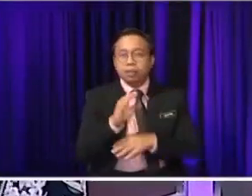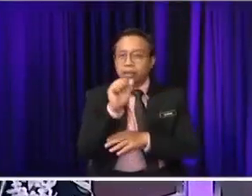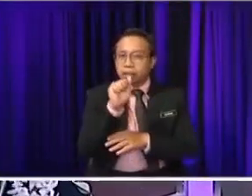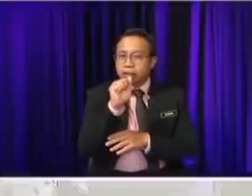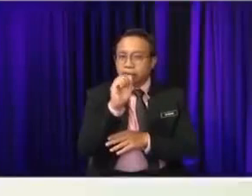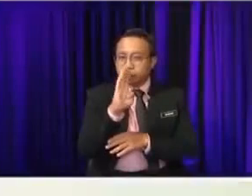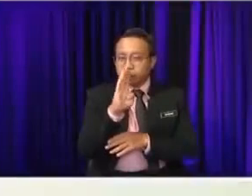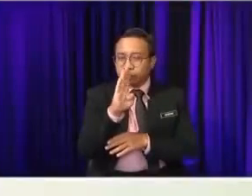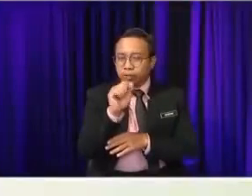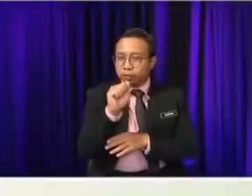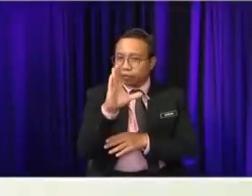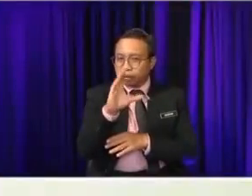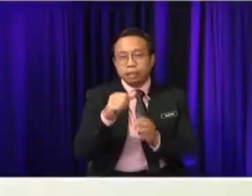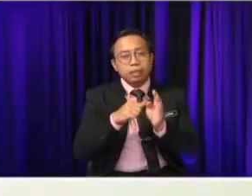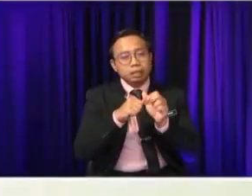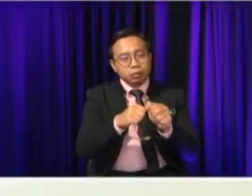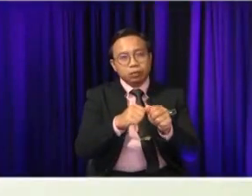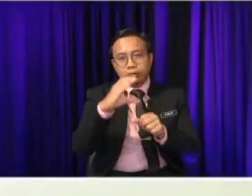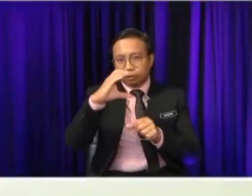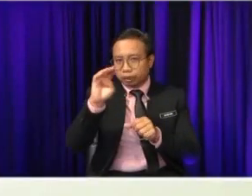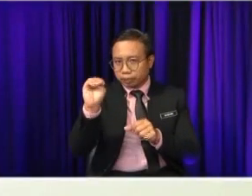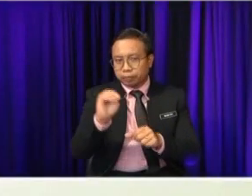dan itu adalah ikut CMD